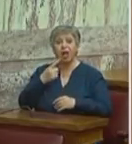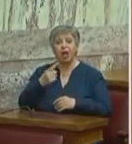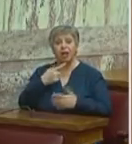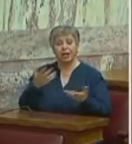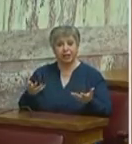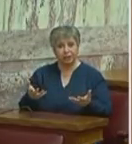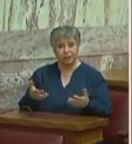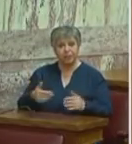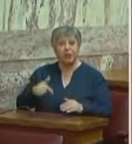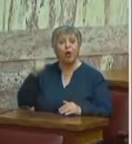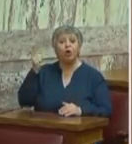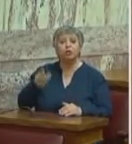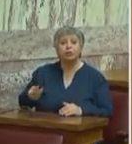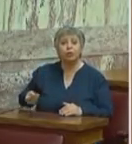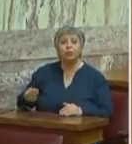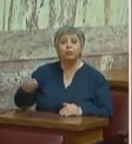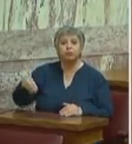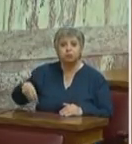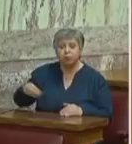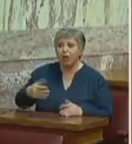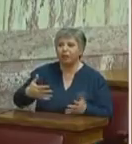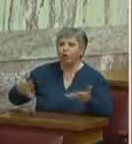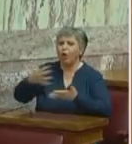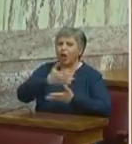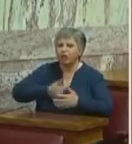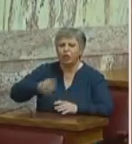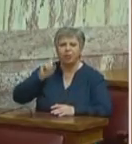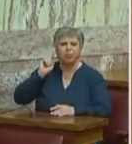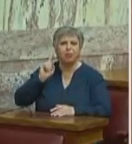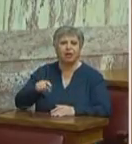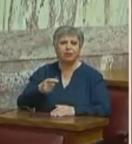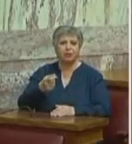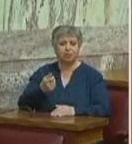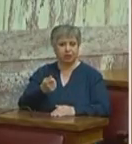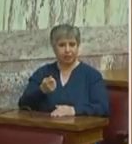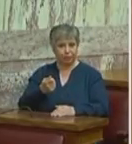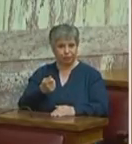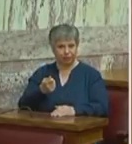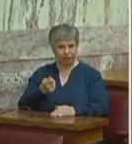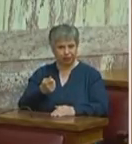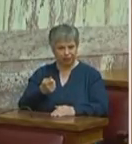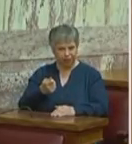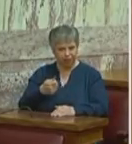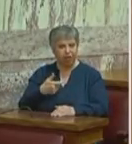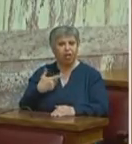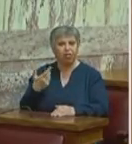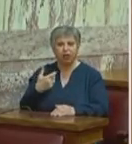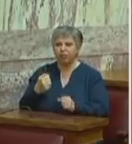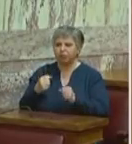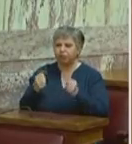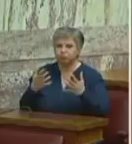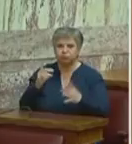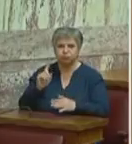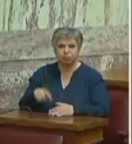εγκλήματα δωροδοκίας, δωροληψίας και νομιμοποίησης εσόδων από παράνομη δραστηριότητα,